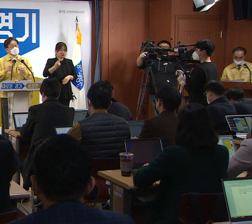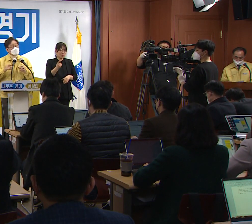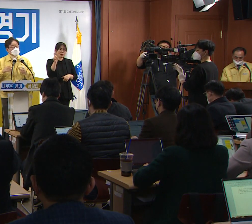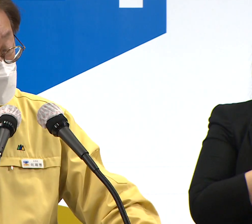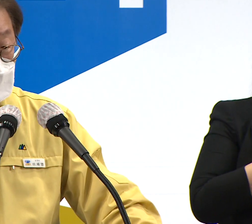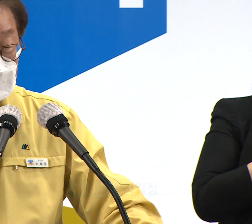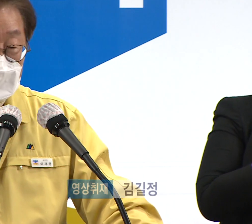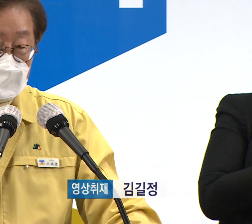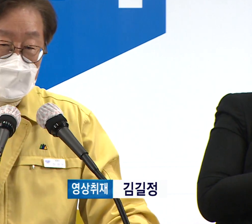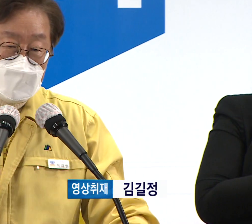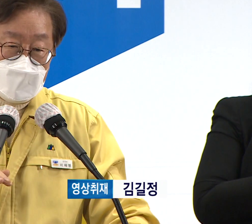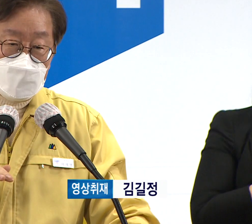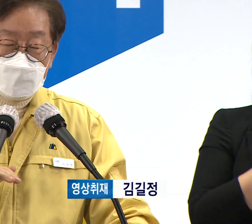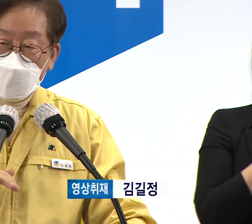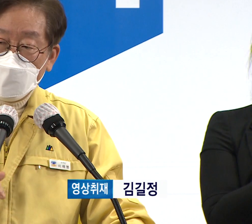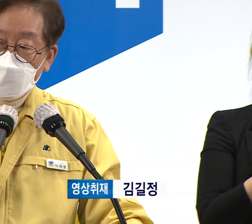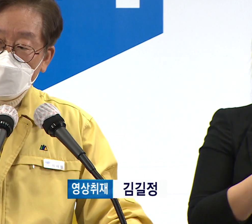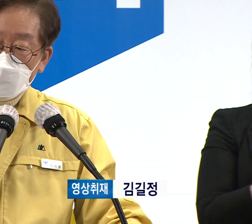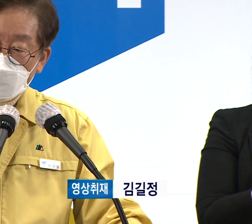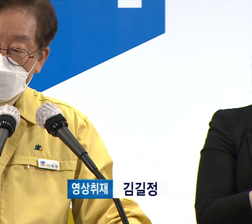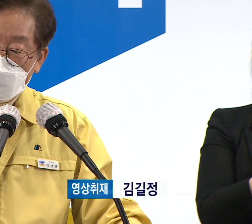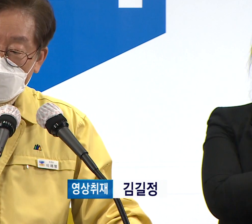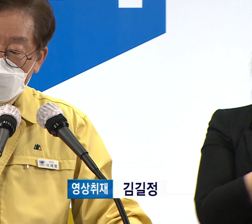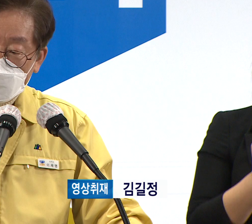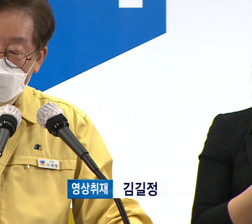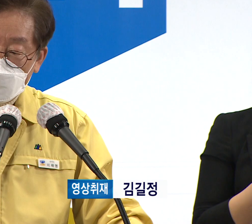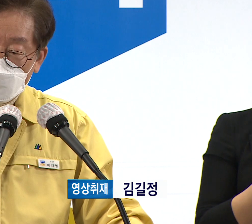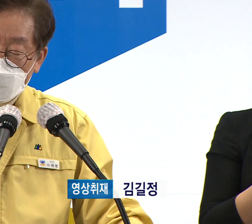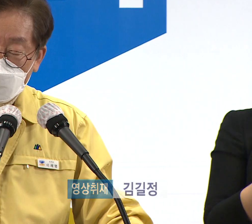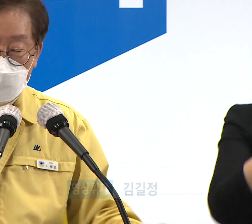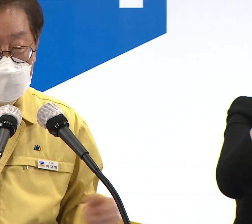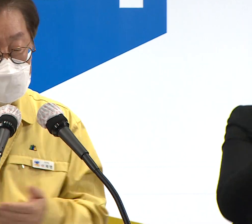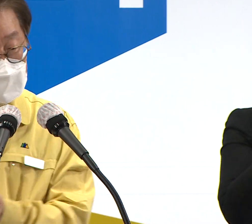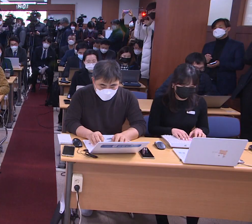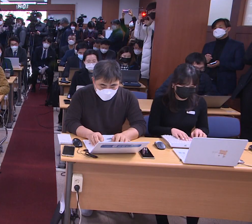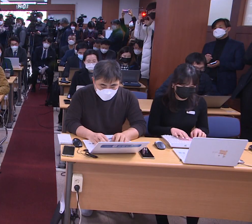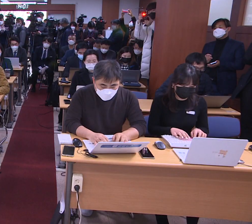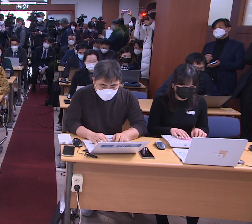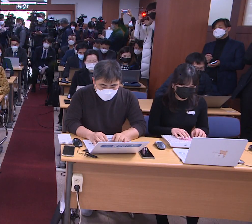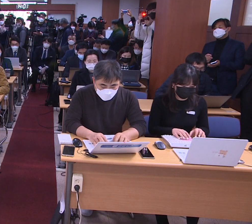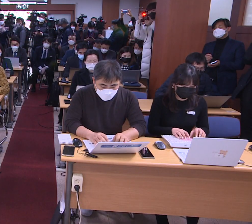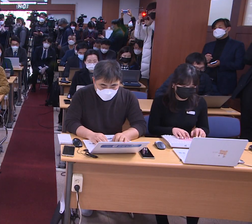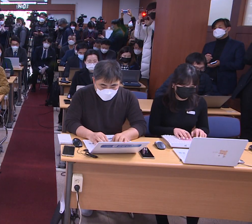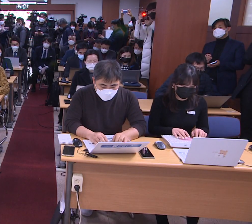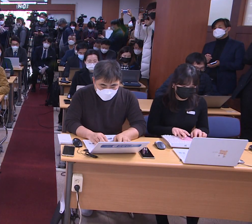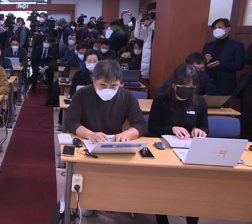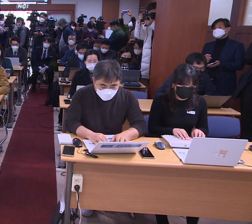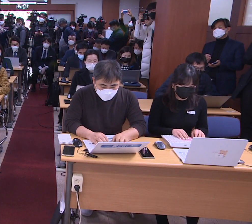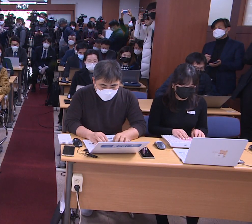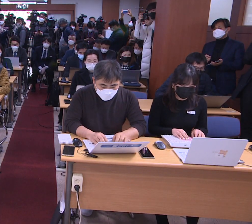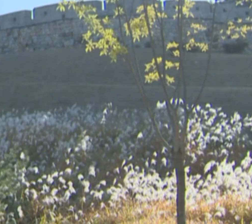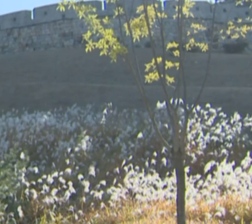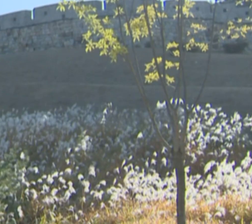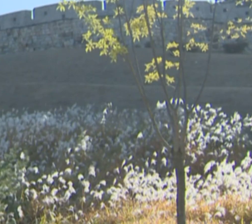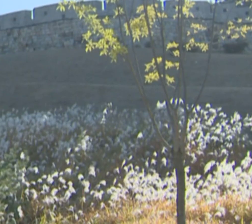법무부에 요청하고 해외 포교 활동과 관련성을 따져볼 예정입니다. TV로드 뉴스 박일국입니다.